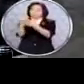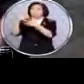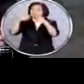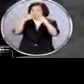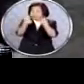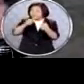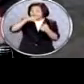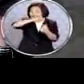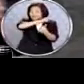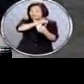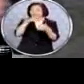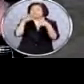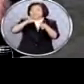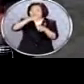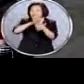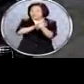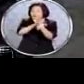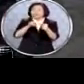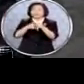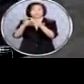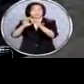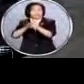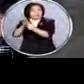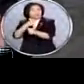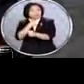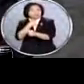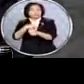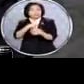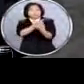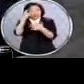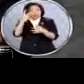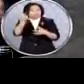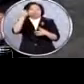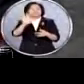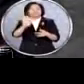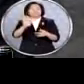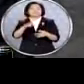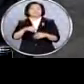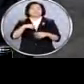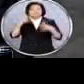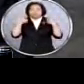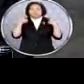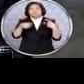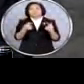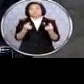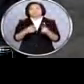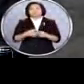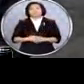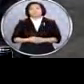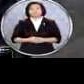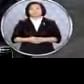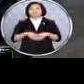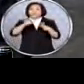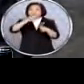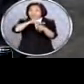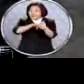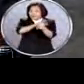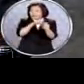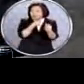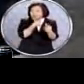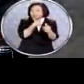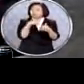都有权利爱台湾、爱中华民国，这是我们共同的权利和我们的责任。但是爱台湾之外，